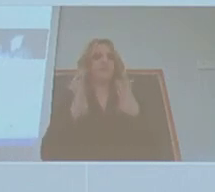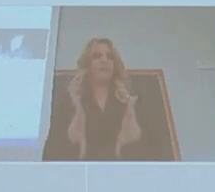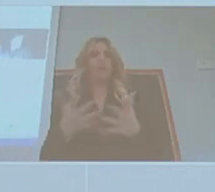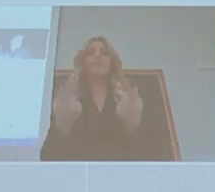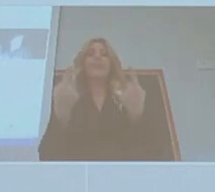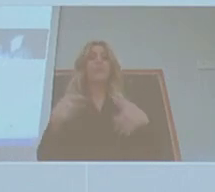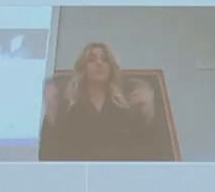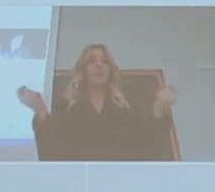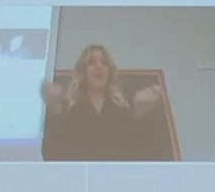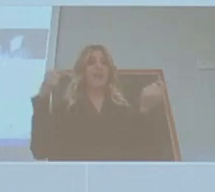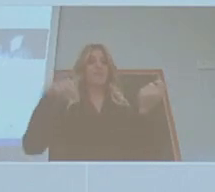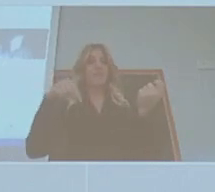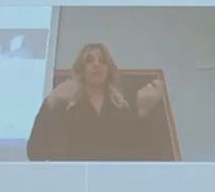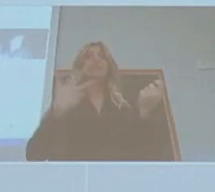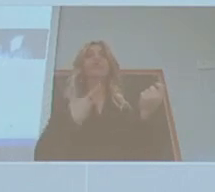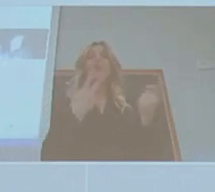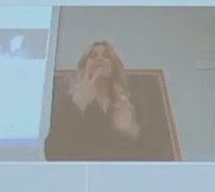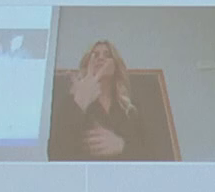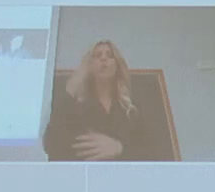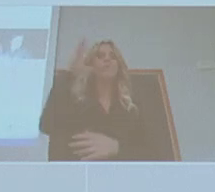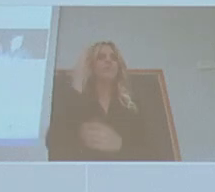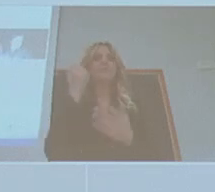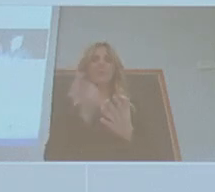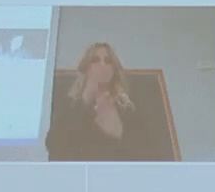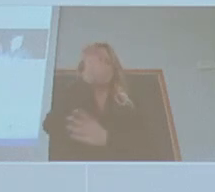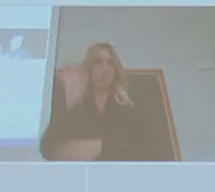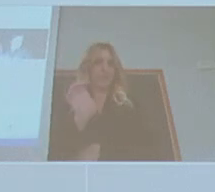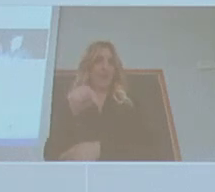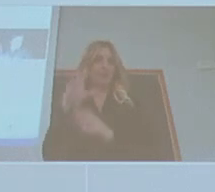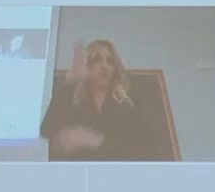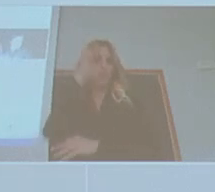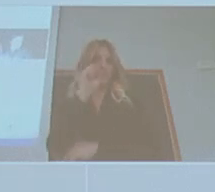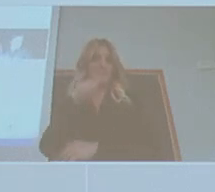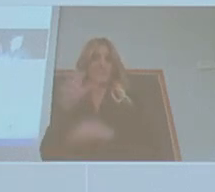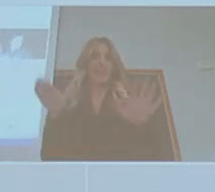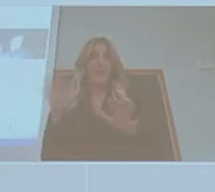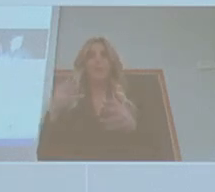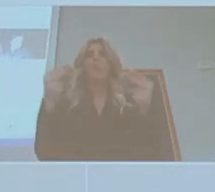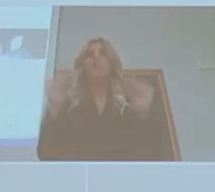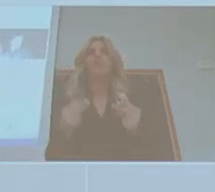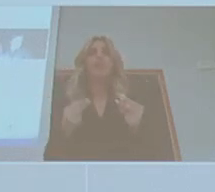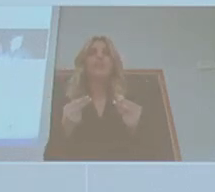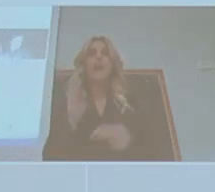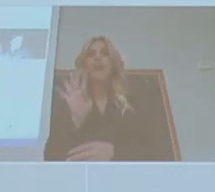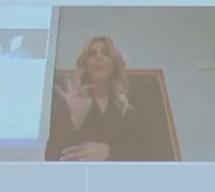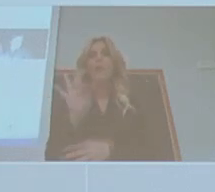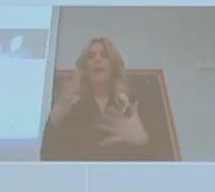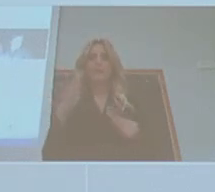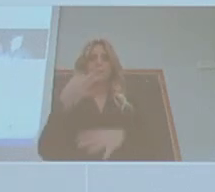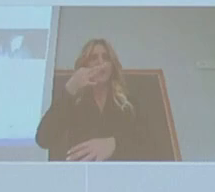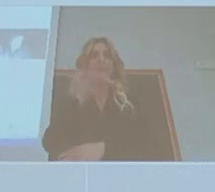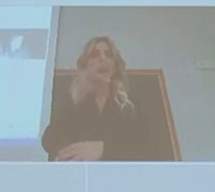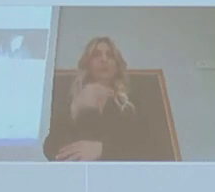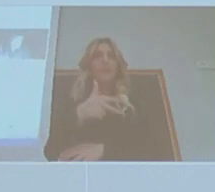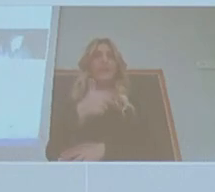vede coinvolti i 3 Atenei più il GSSI, ovviamente, per un totale di una quarantina di relatori che in questi 3